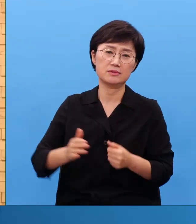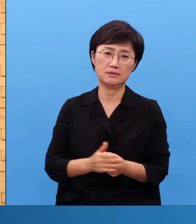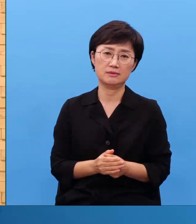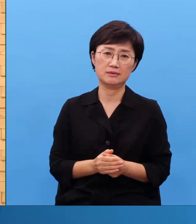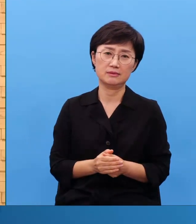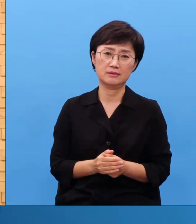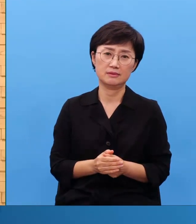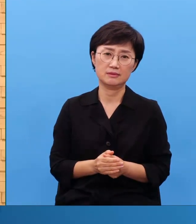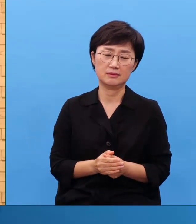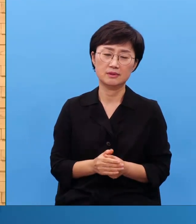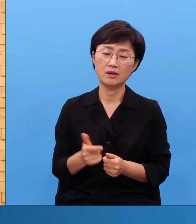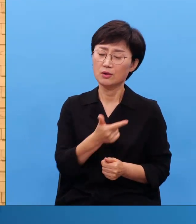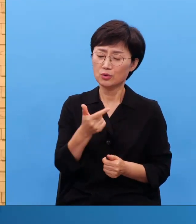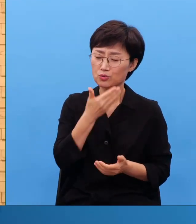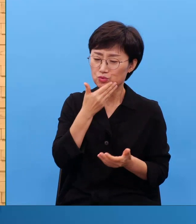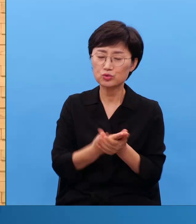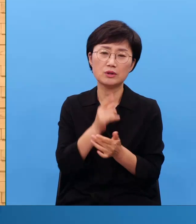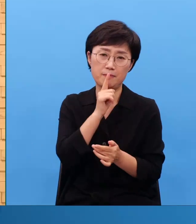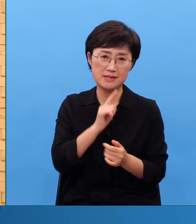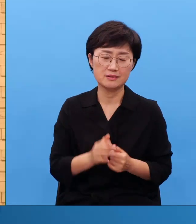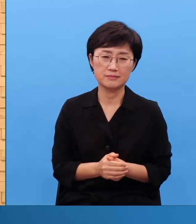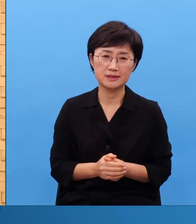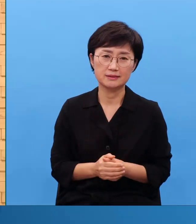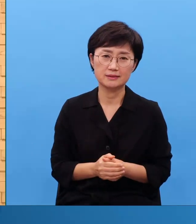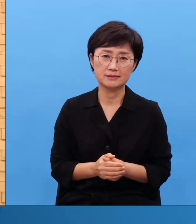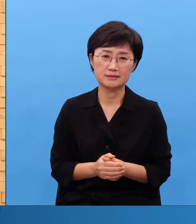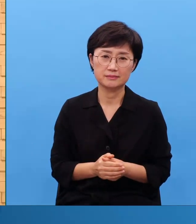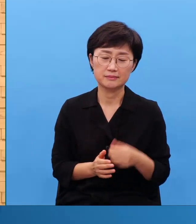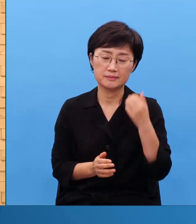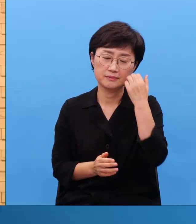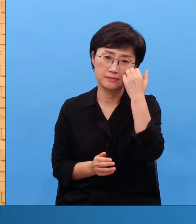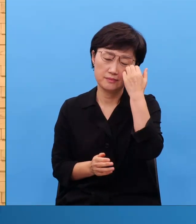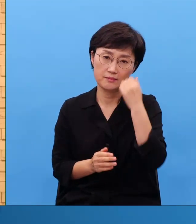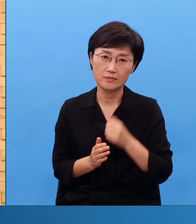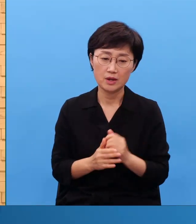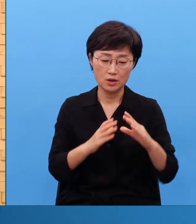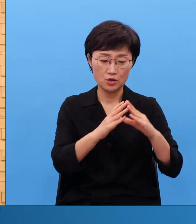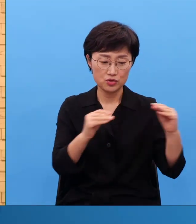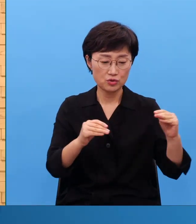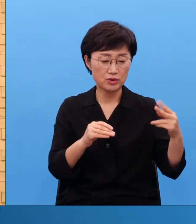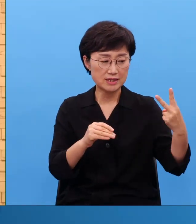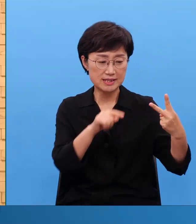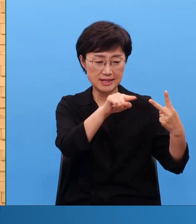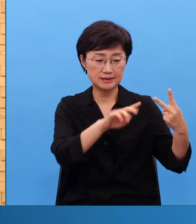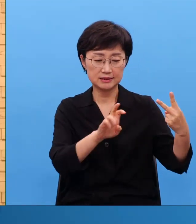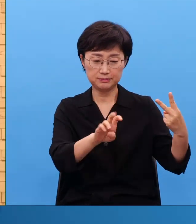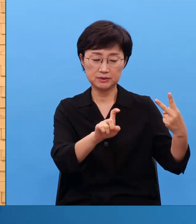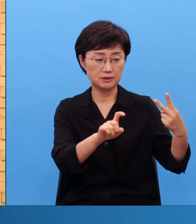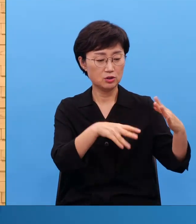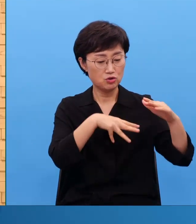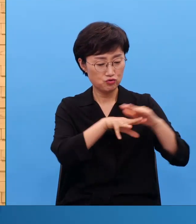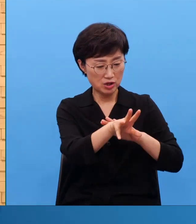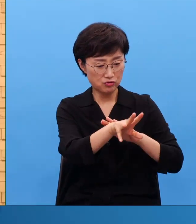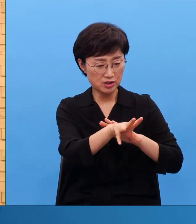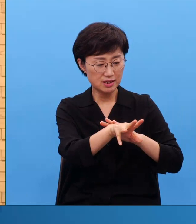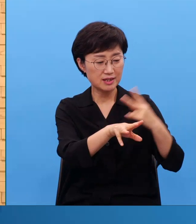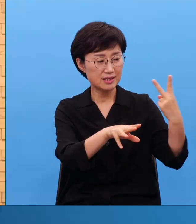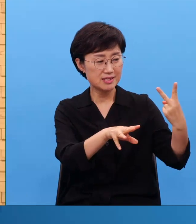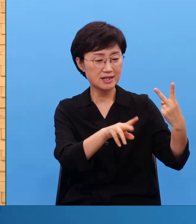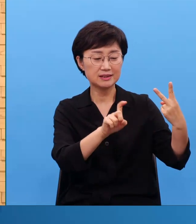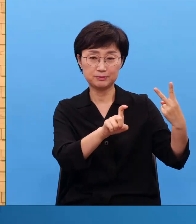굉장히 중요한 거예요. So this is very important. 출애굽기 2장 10절에 보면은